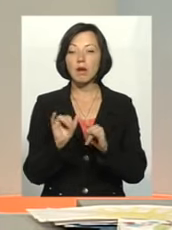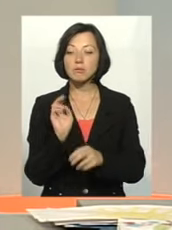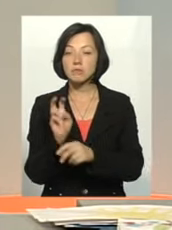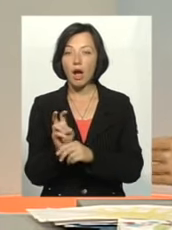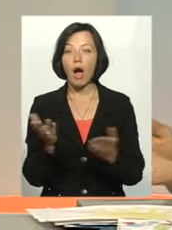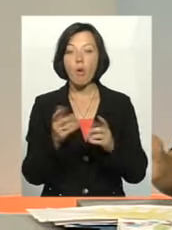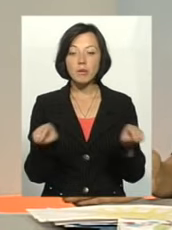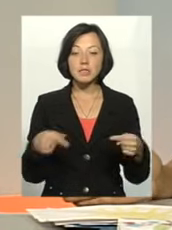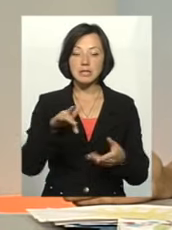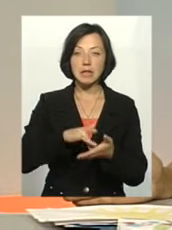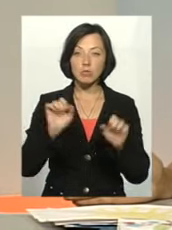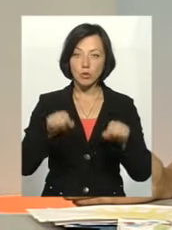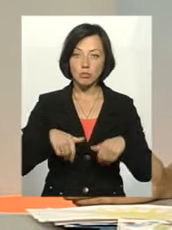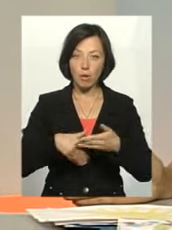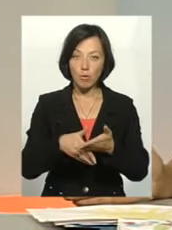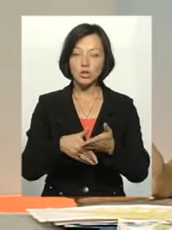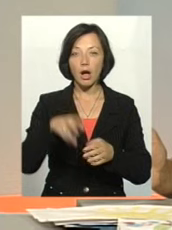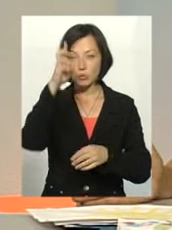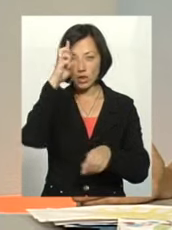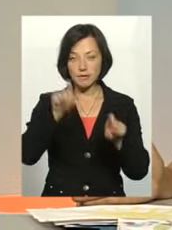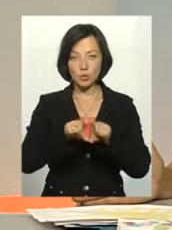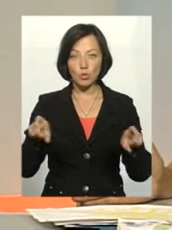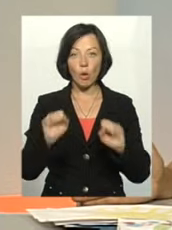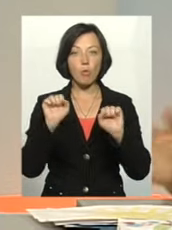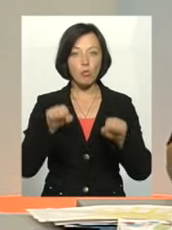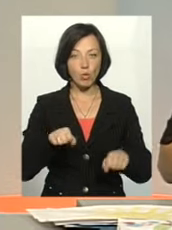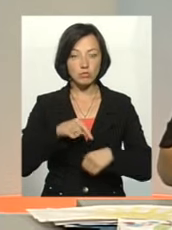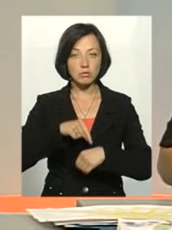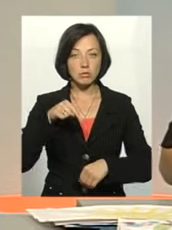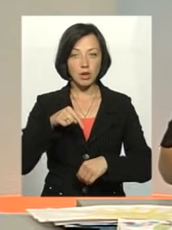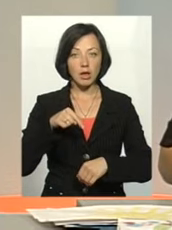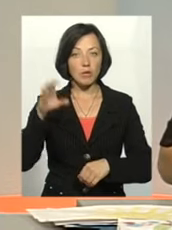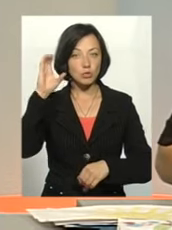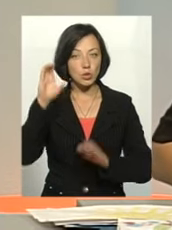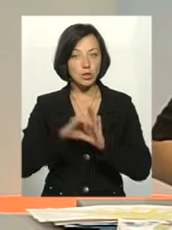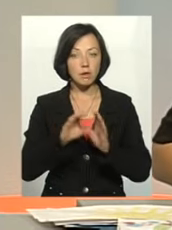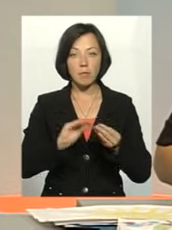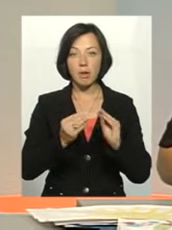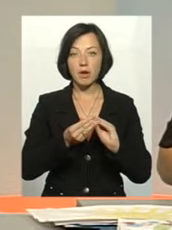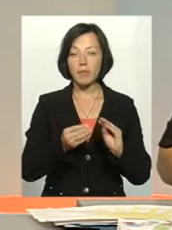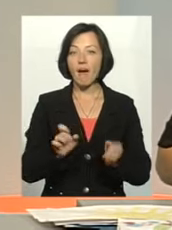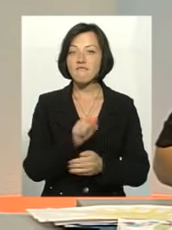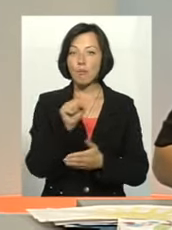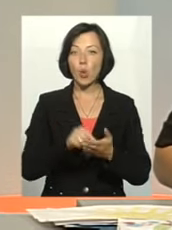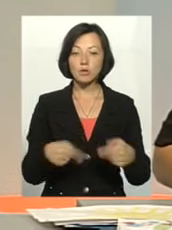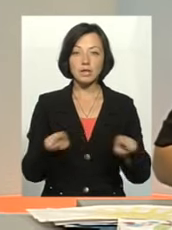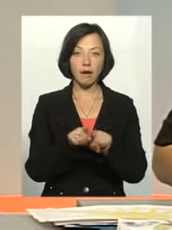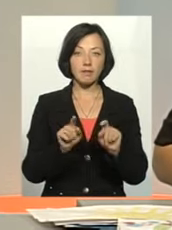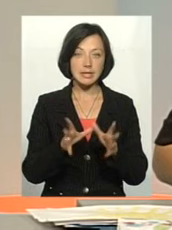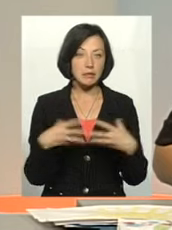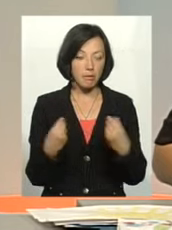может помочь, какая государственная структура может отозваться на проблемные вопросы таких семей.